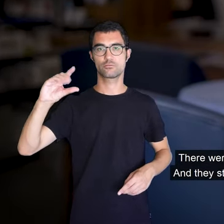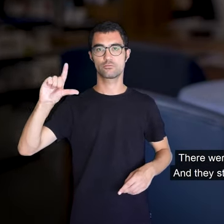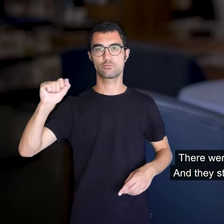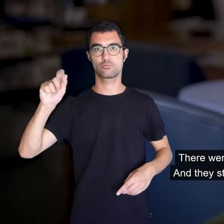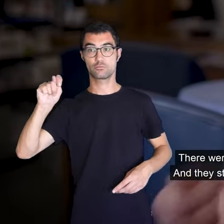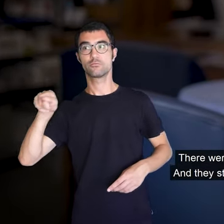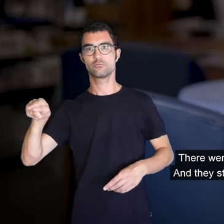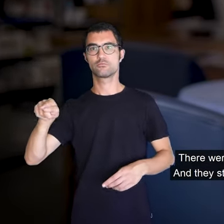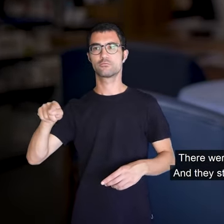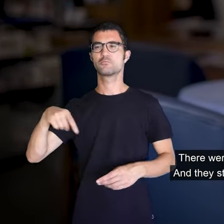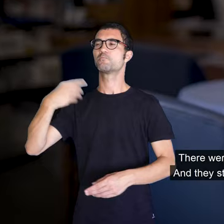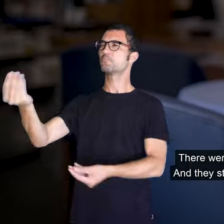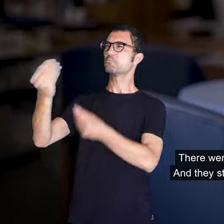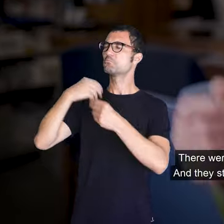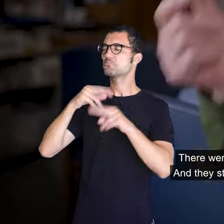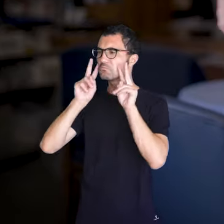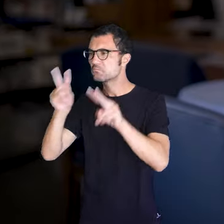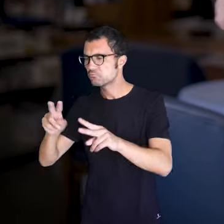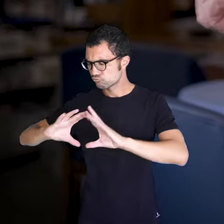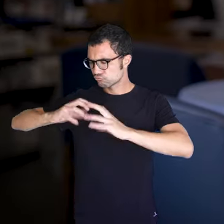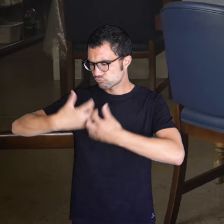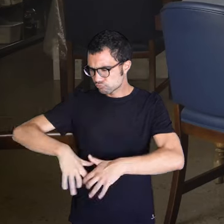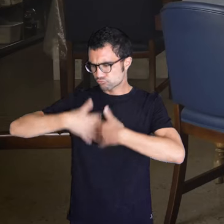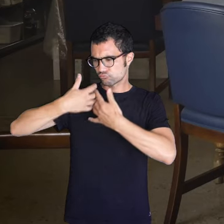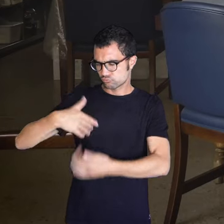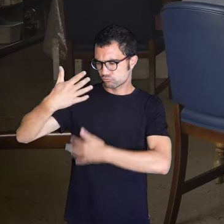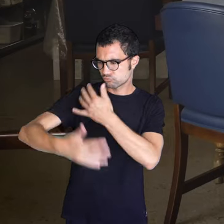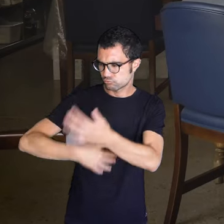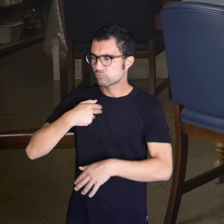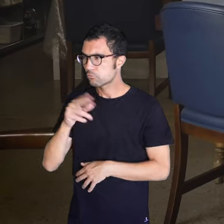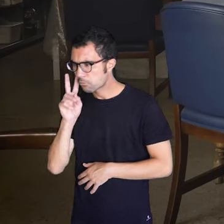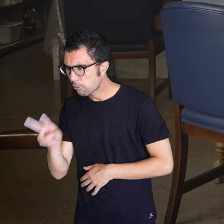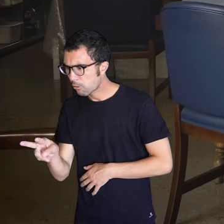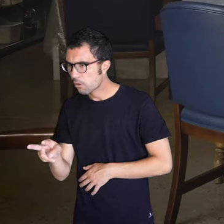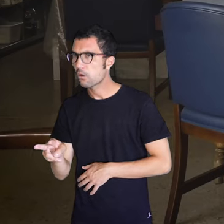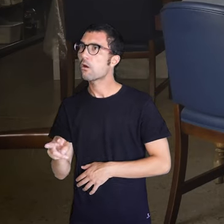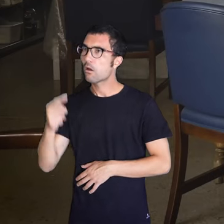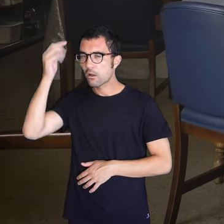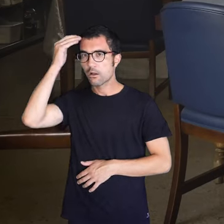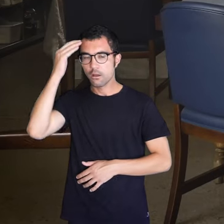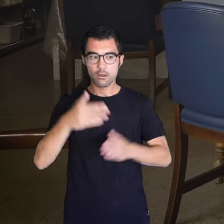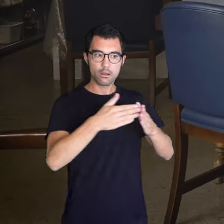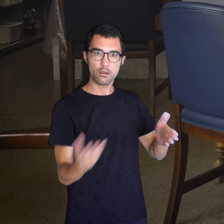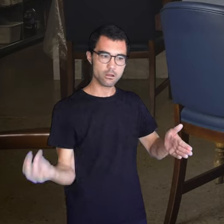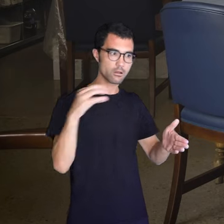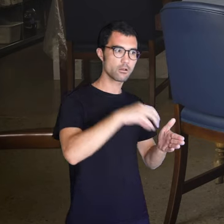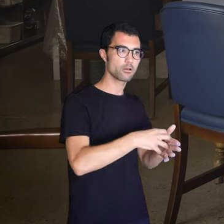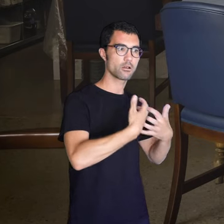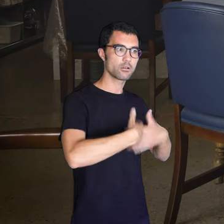maquinilla per pujar les xarxes, perquè així mateix per la llagosta ja has d'anar 50 o 60